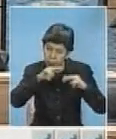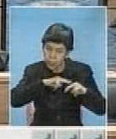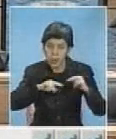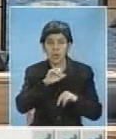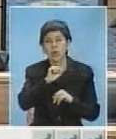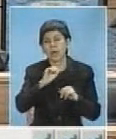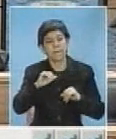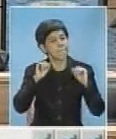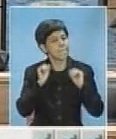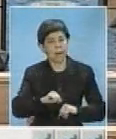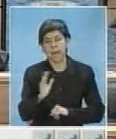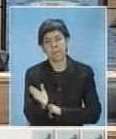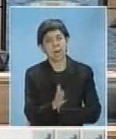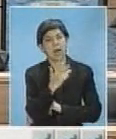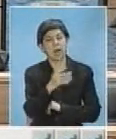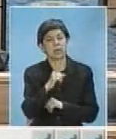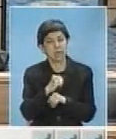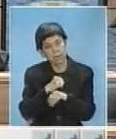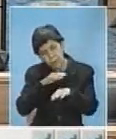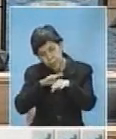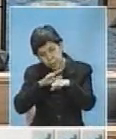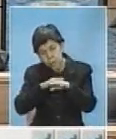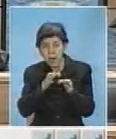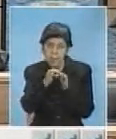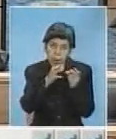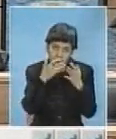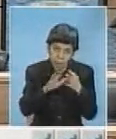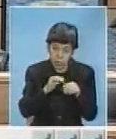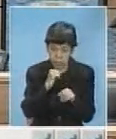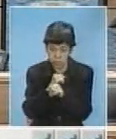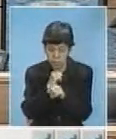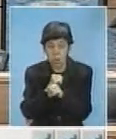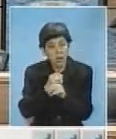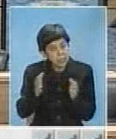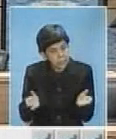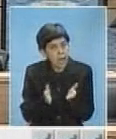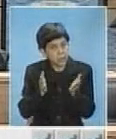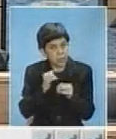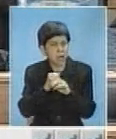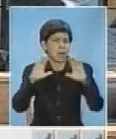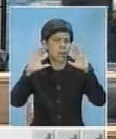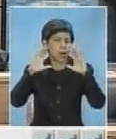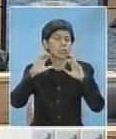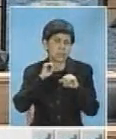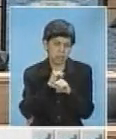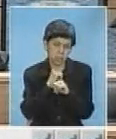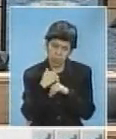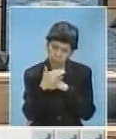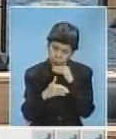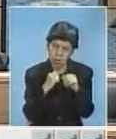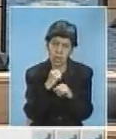ภาแห่งนี้ไปแล้วได้มีการท้วงติงในรายละเอียดแต่ในหลักการเราก็ได้สนับสนุนให้รัฐบาลได้สามารถที่จะเดิน